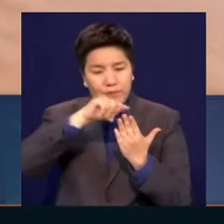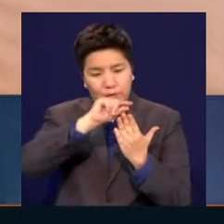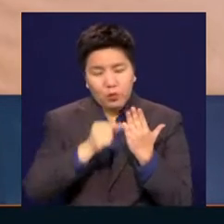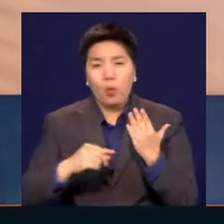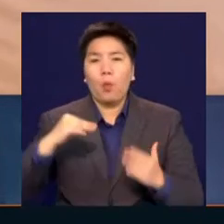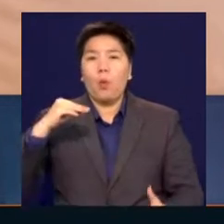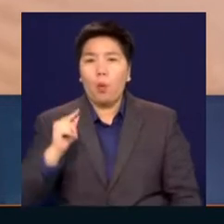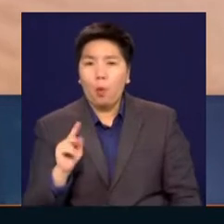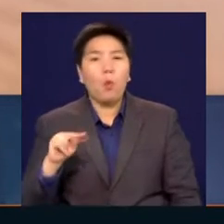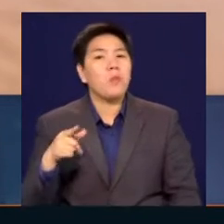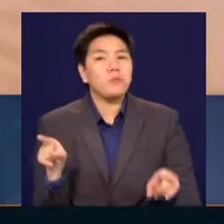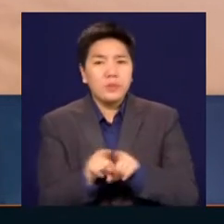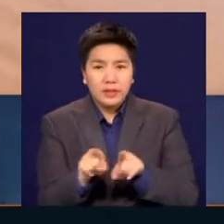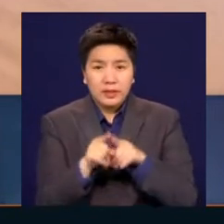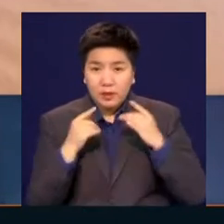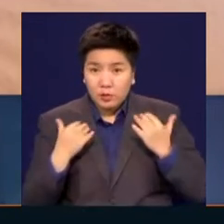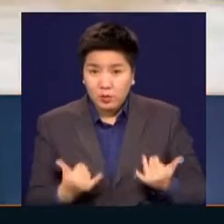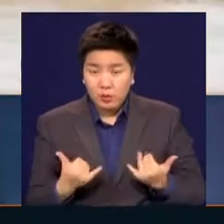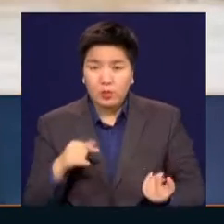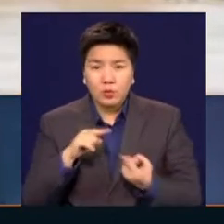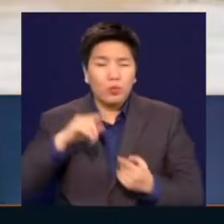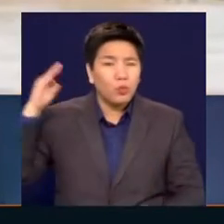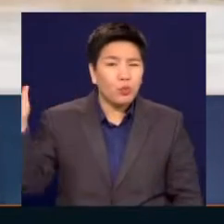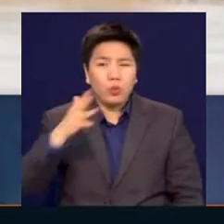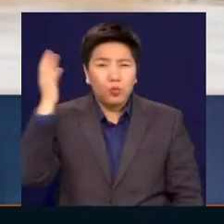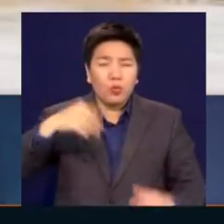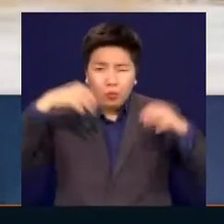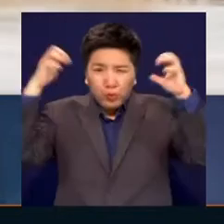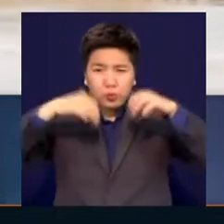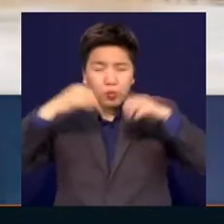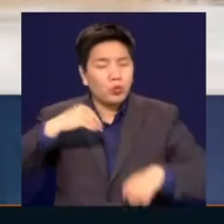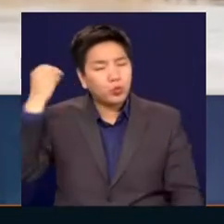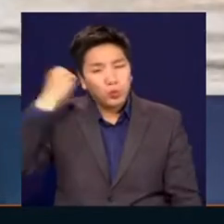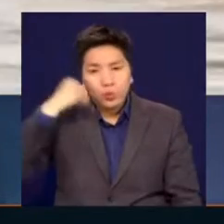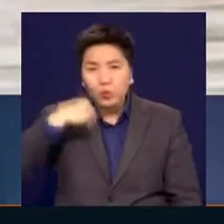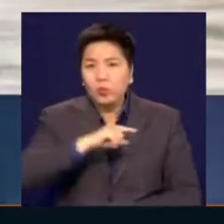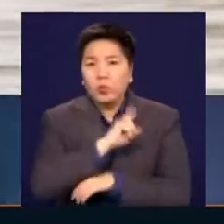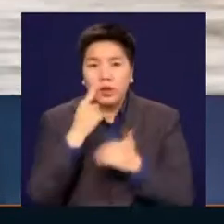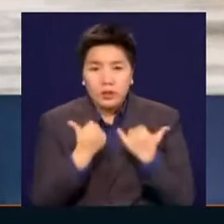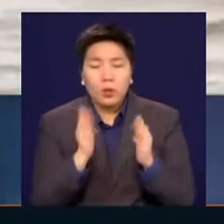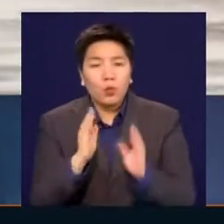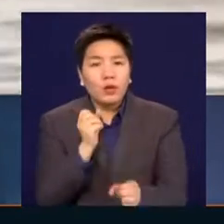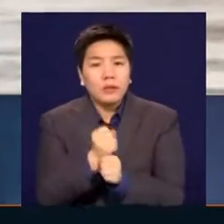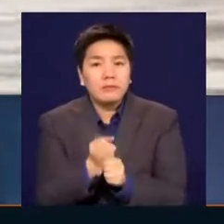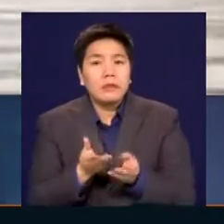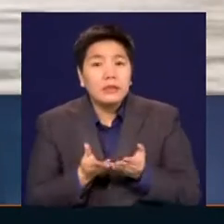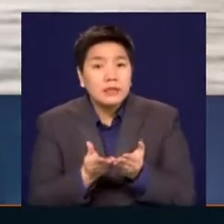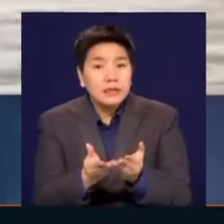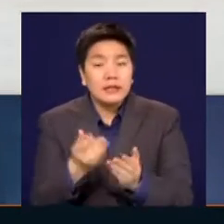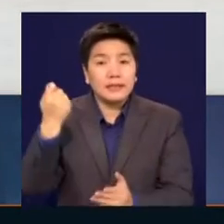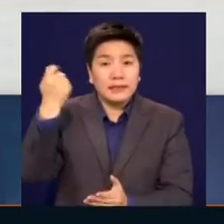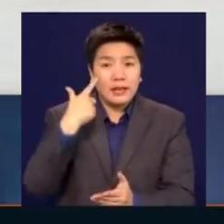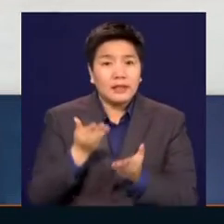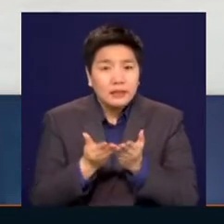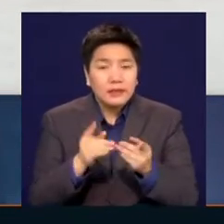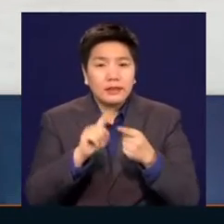ยเช่นกันประกอบกับช่วงฤดูมรสุมฝนตกทุกๆวันค่ะขณะที่ผู้ประกอบการเรือรับจ้างแล้วก็เรือนำ